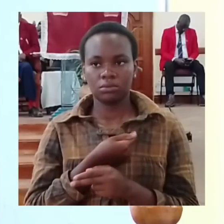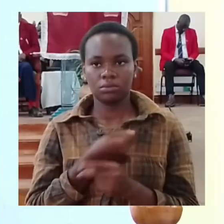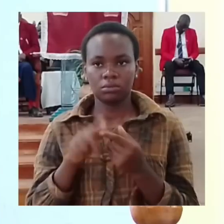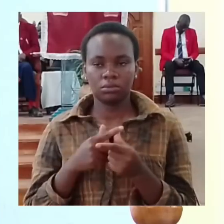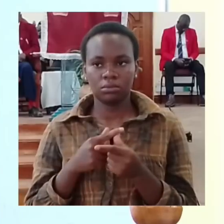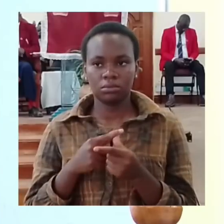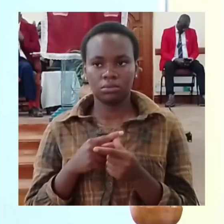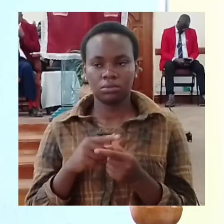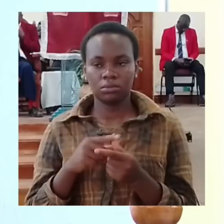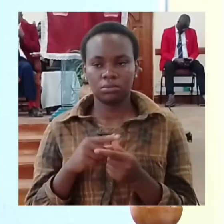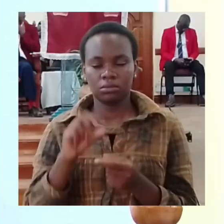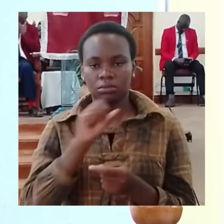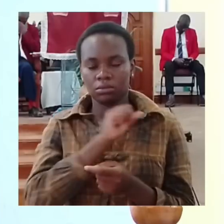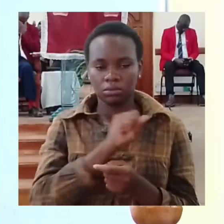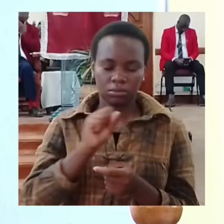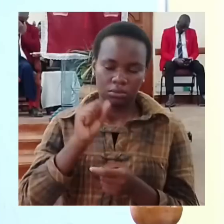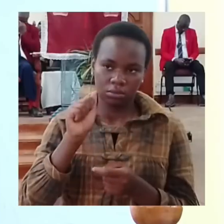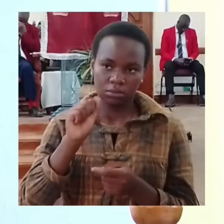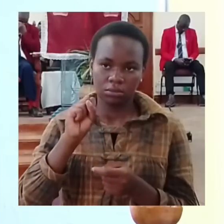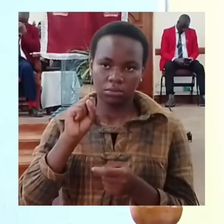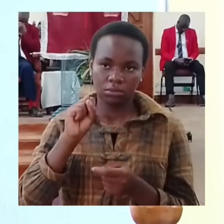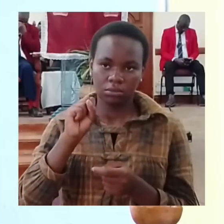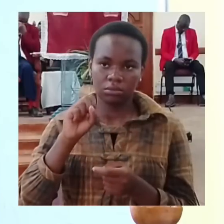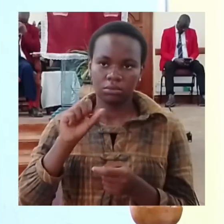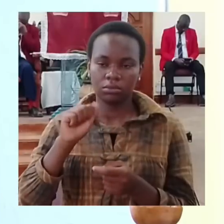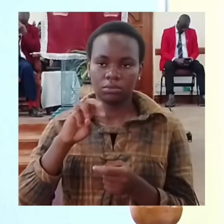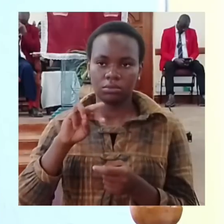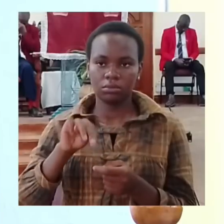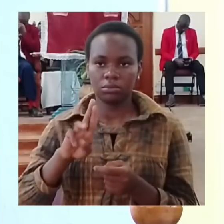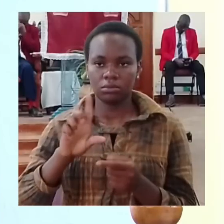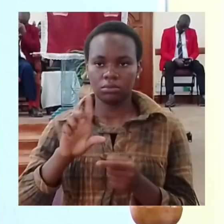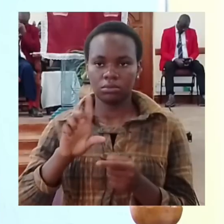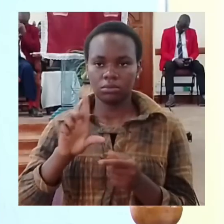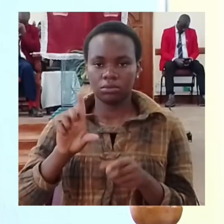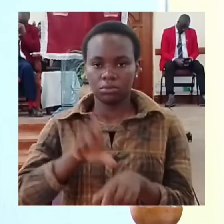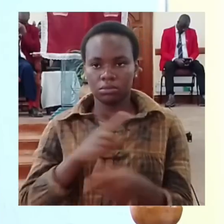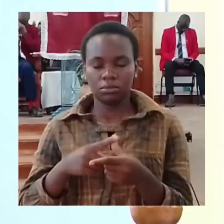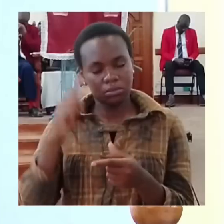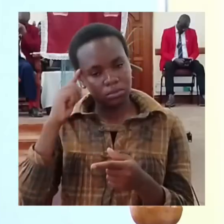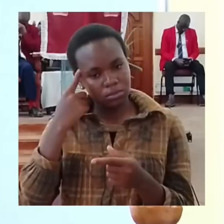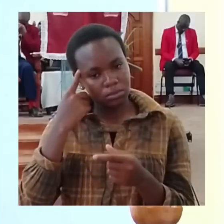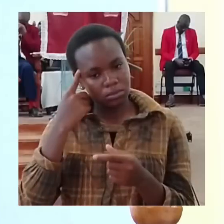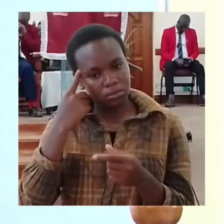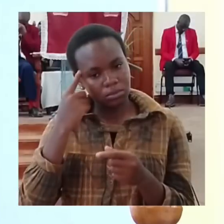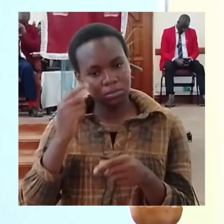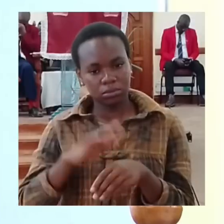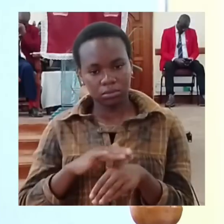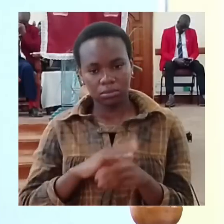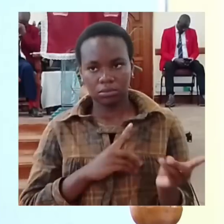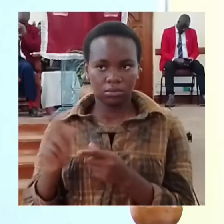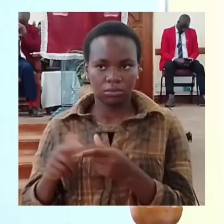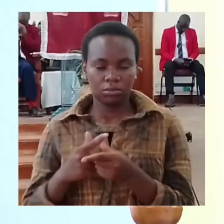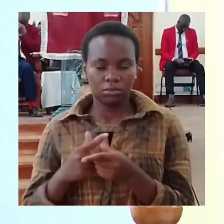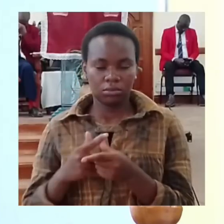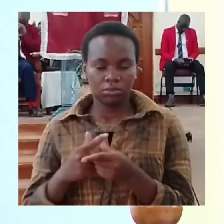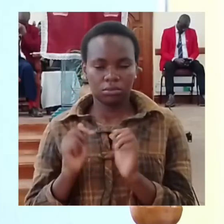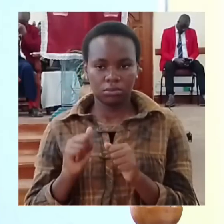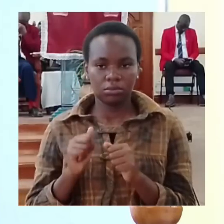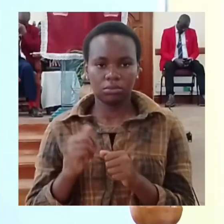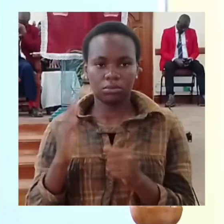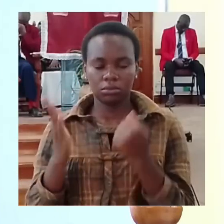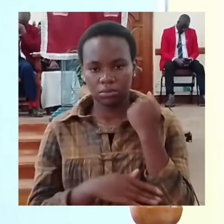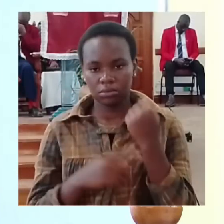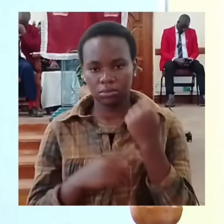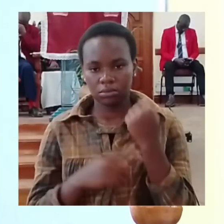Tondu hindi iria Saulu onire Samueli ta ikara, eciragia ni wega areka. And yet it was detestable before